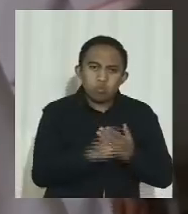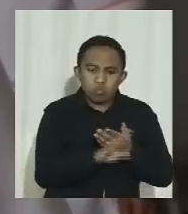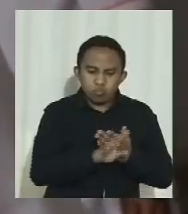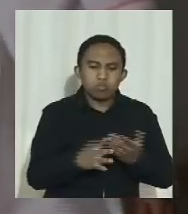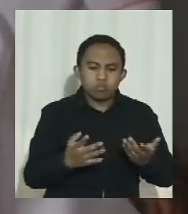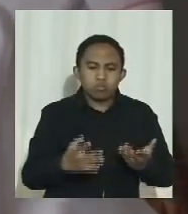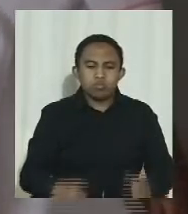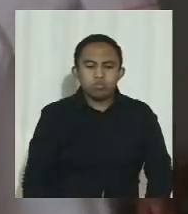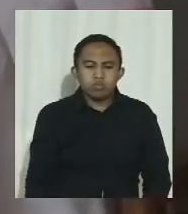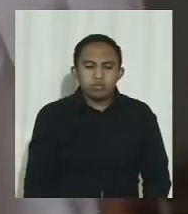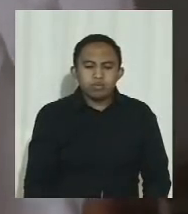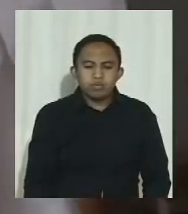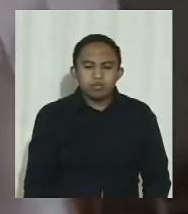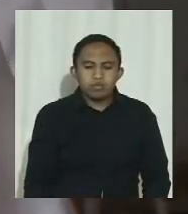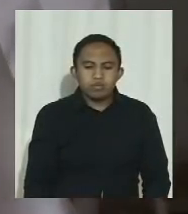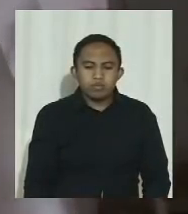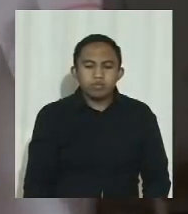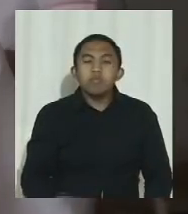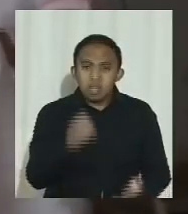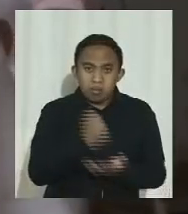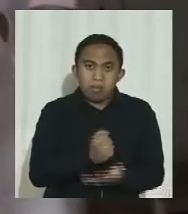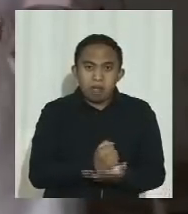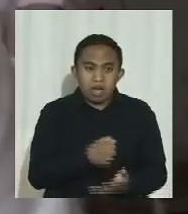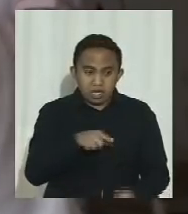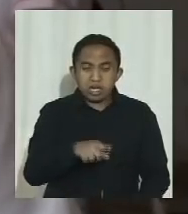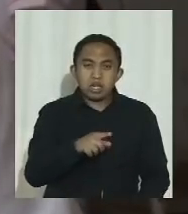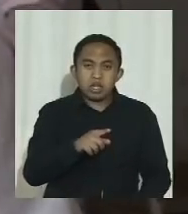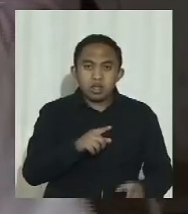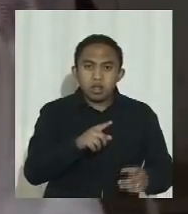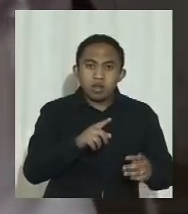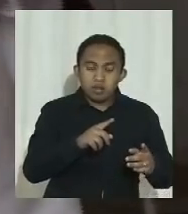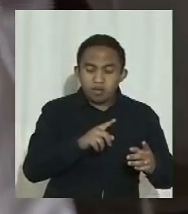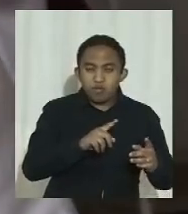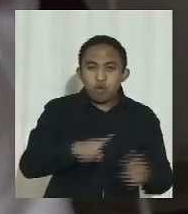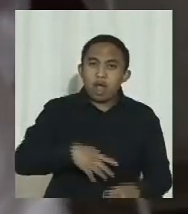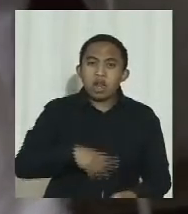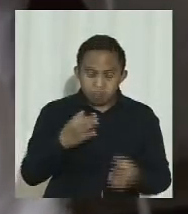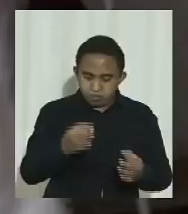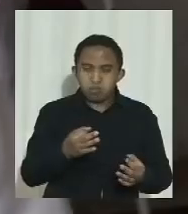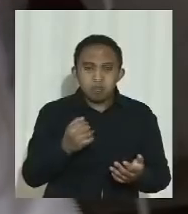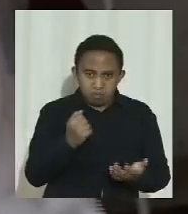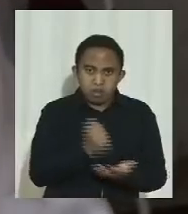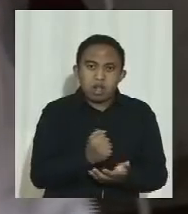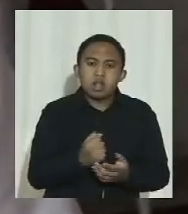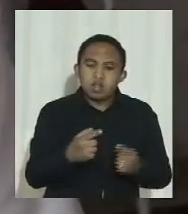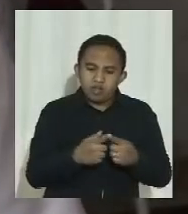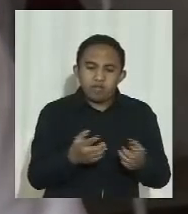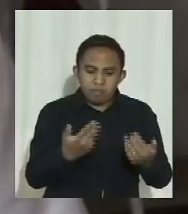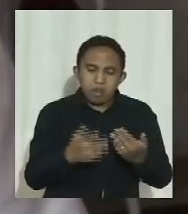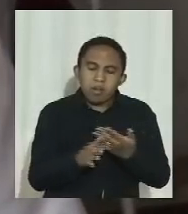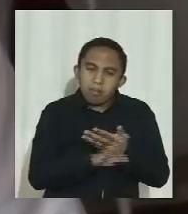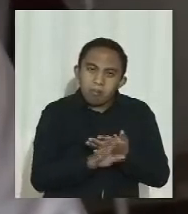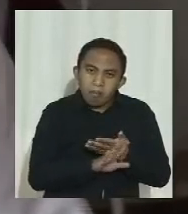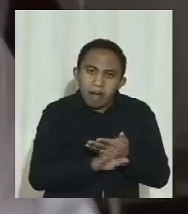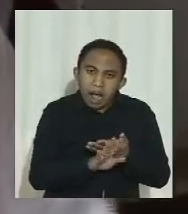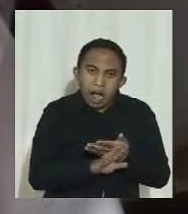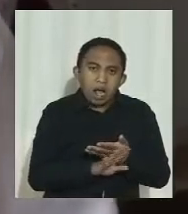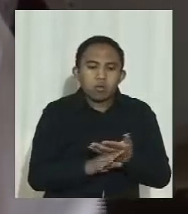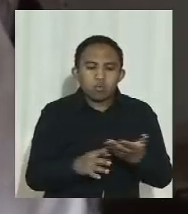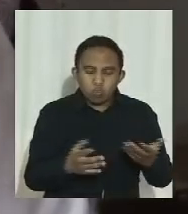hoe tsy tena voan'ny aretina izy fa hoe porteur sain dia niezaka kosa nefa sisy mety tonga retina any